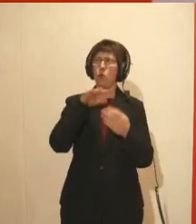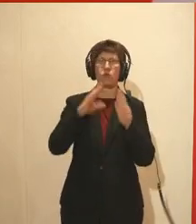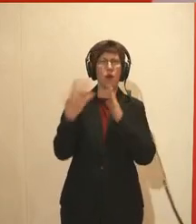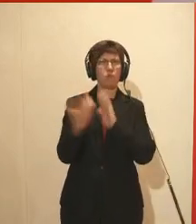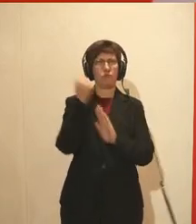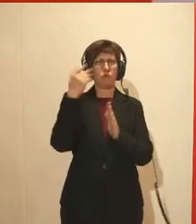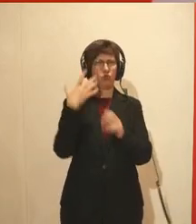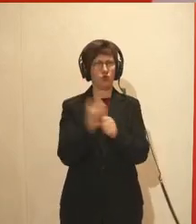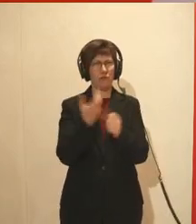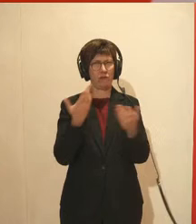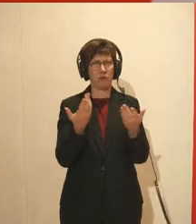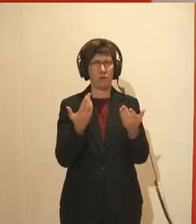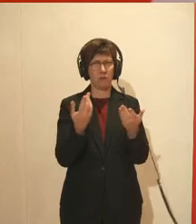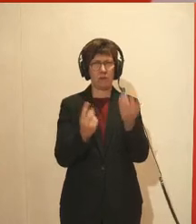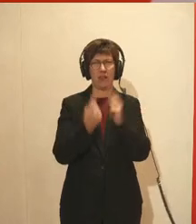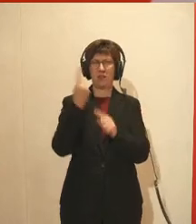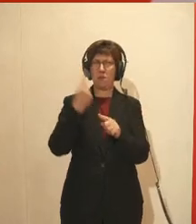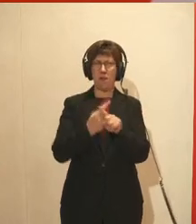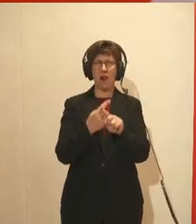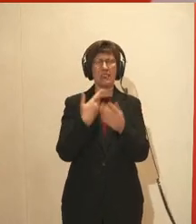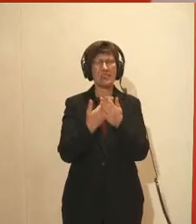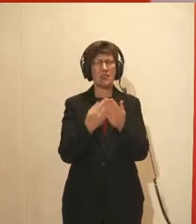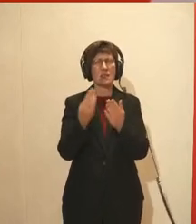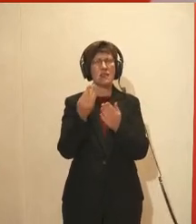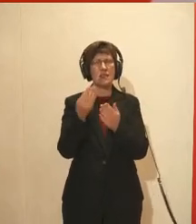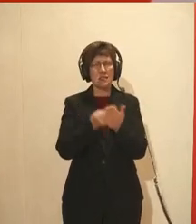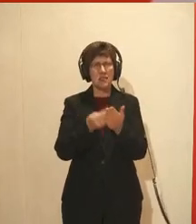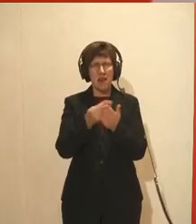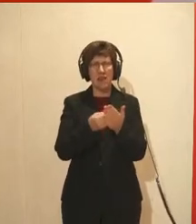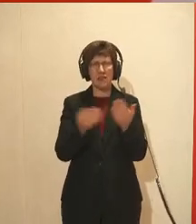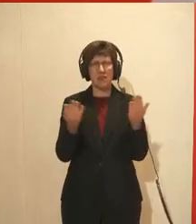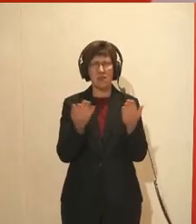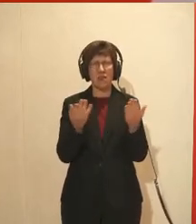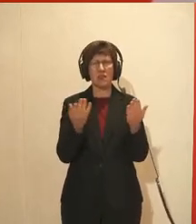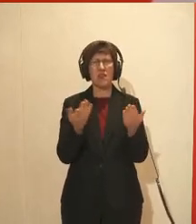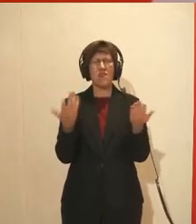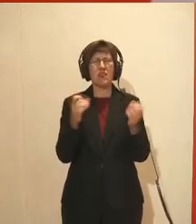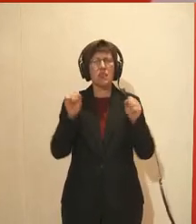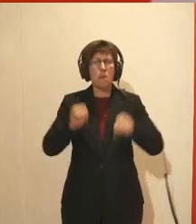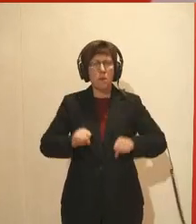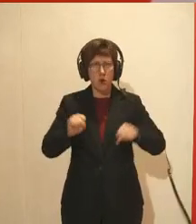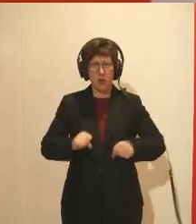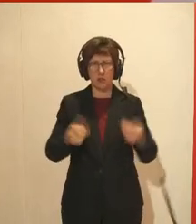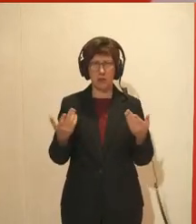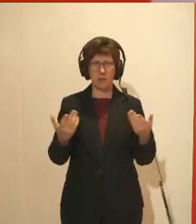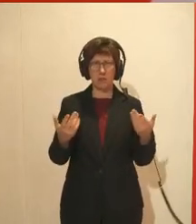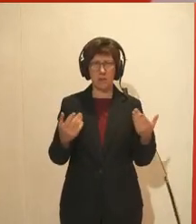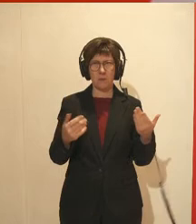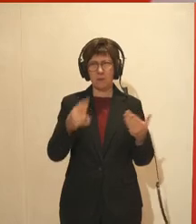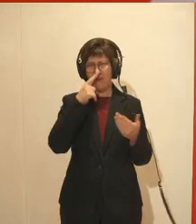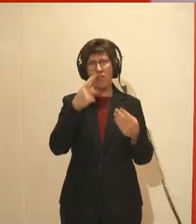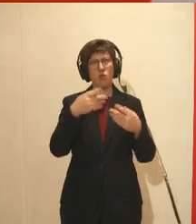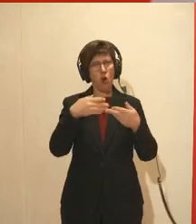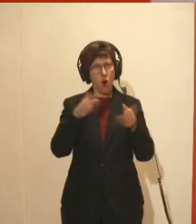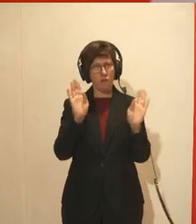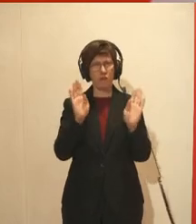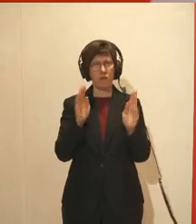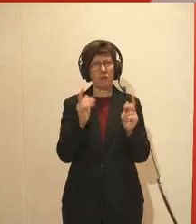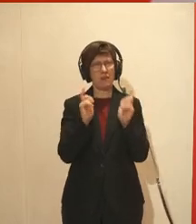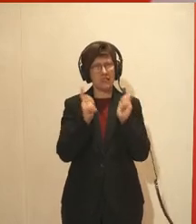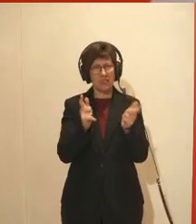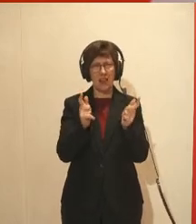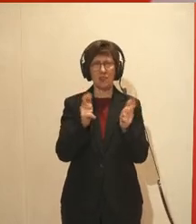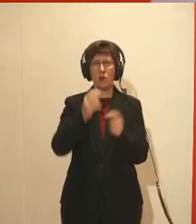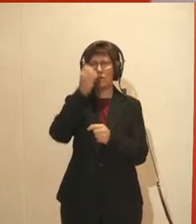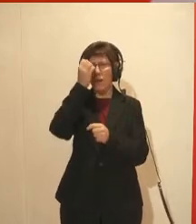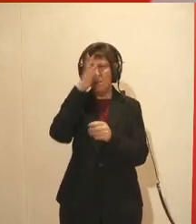haben und das ist ja ein zeichen dafür was möglich ist wenn man eine offene gesellschaft hat mit